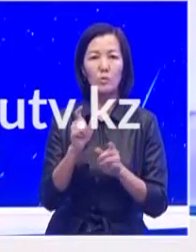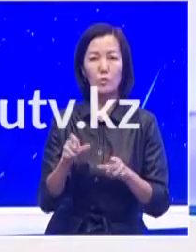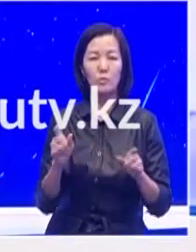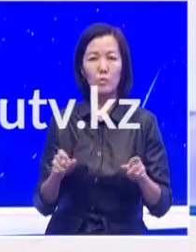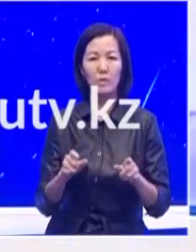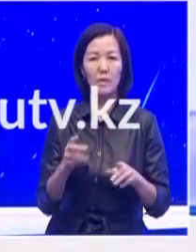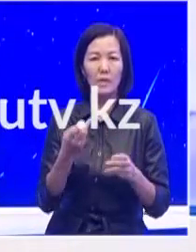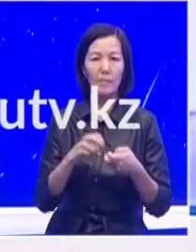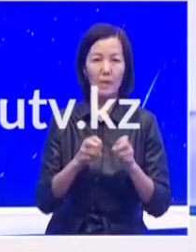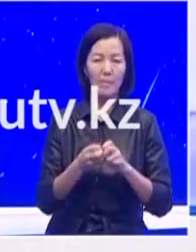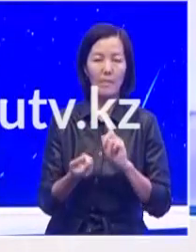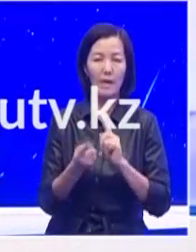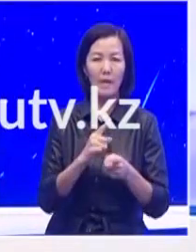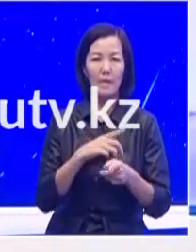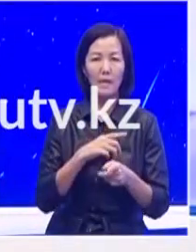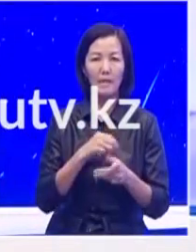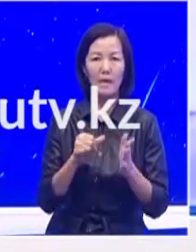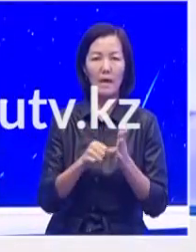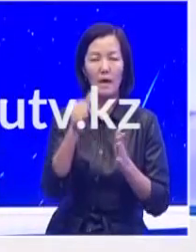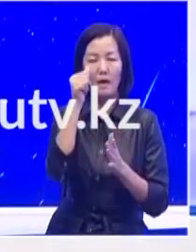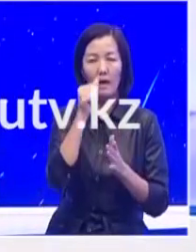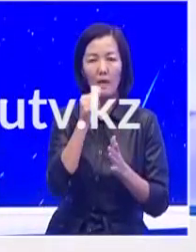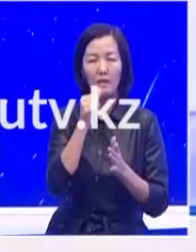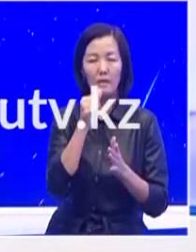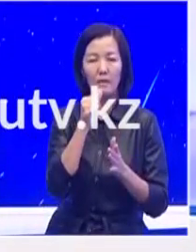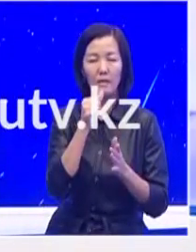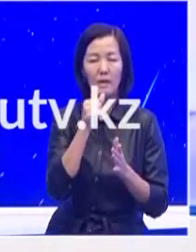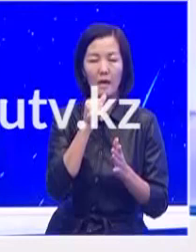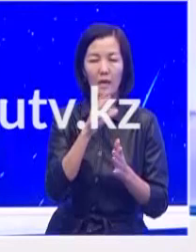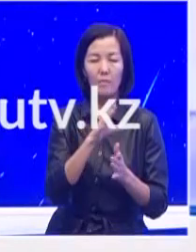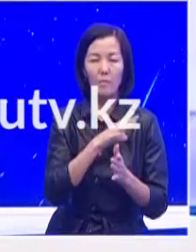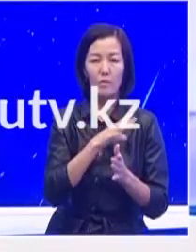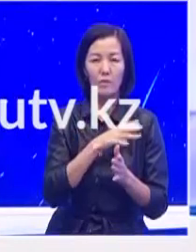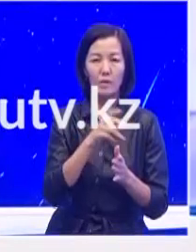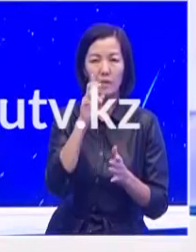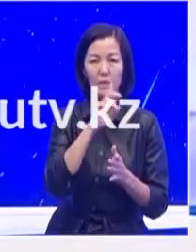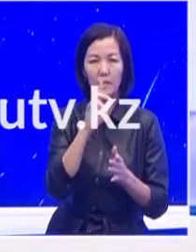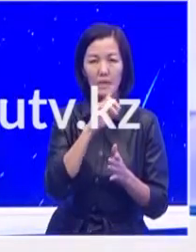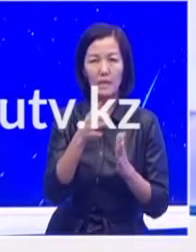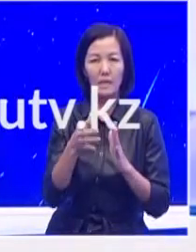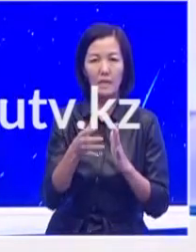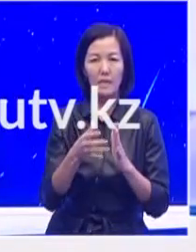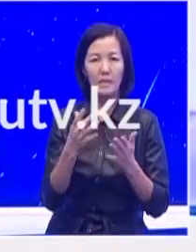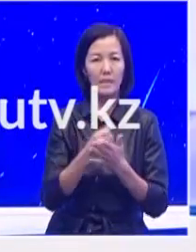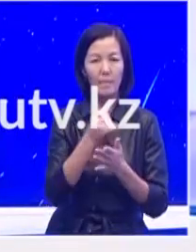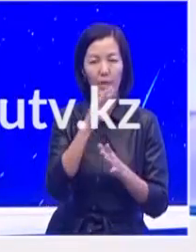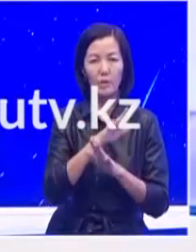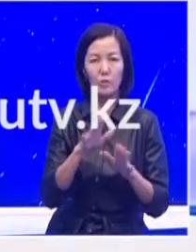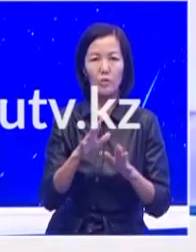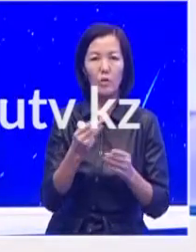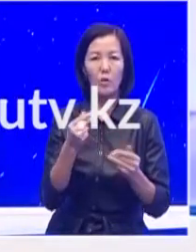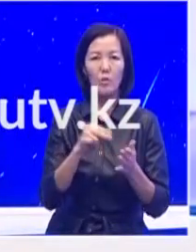кейбір аймағында олар жарты айдан бері машинесіне дизель таппай жүр. Кей жерлерде 1 литр дизельдің құны 300 теңгеден асып